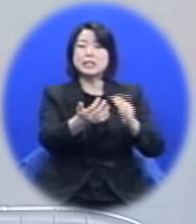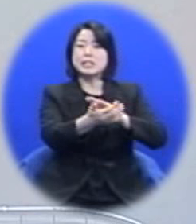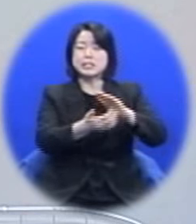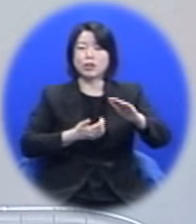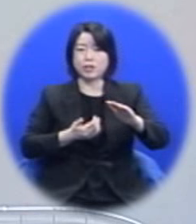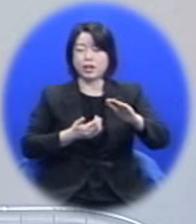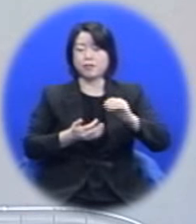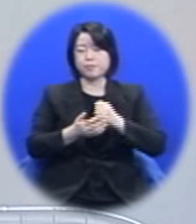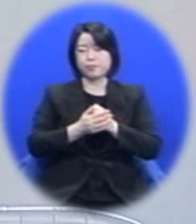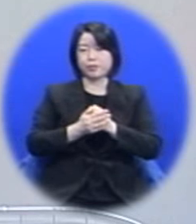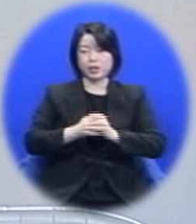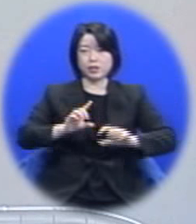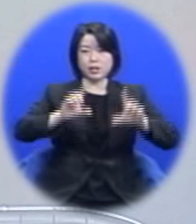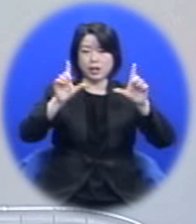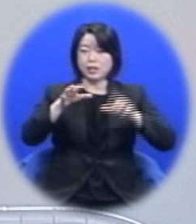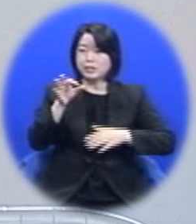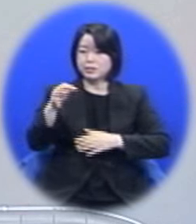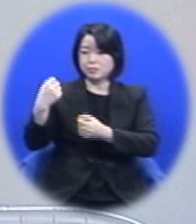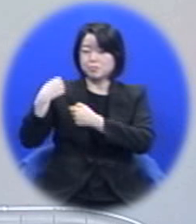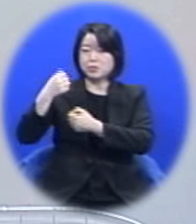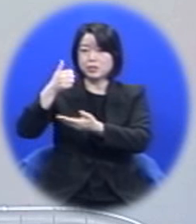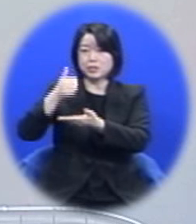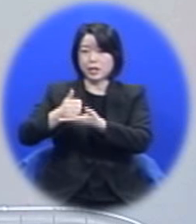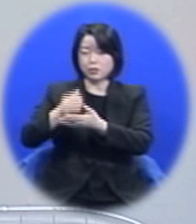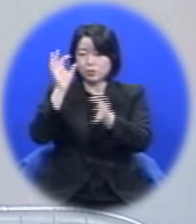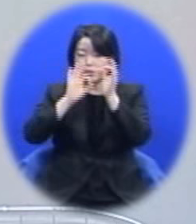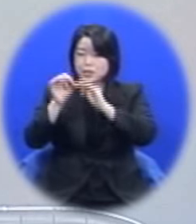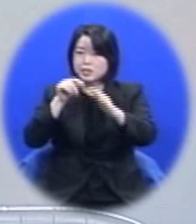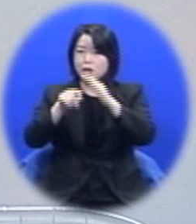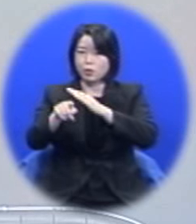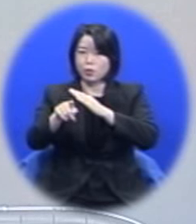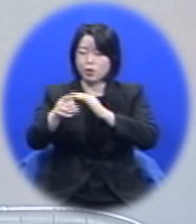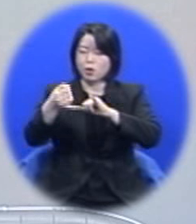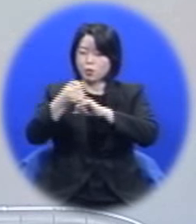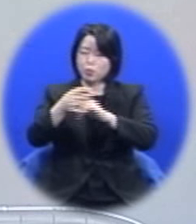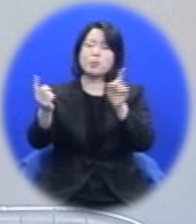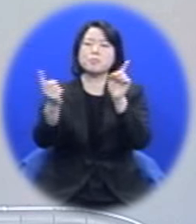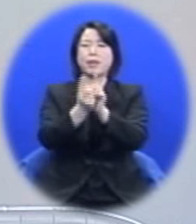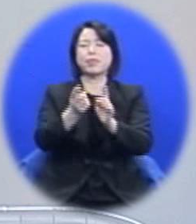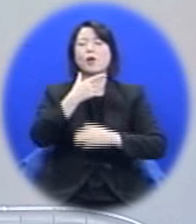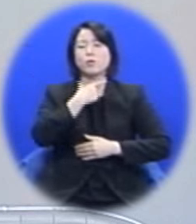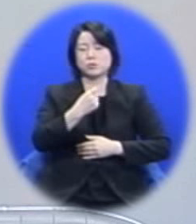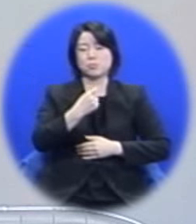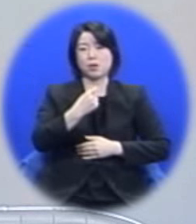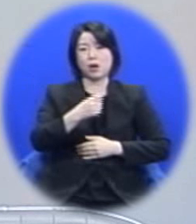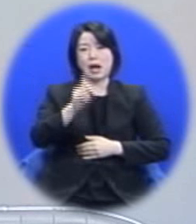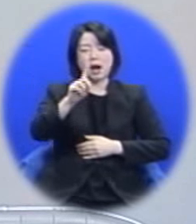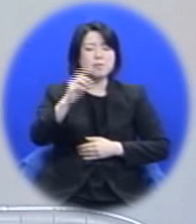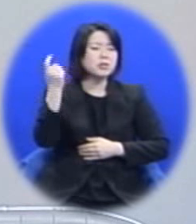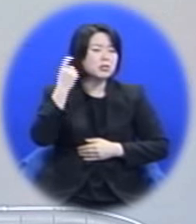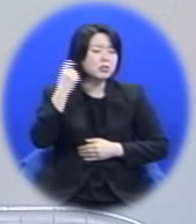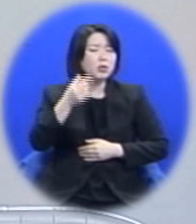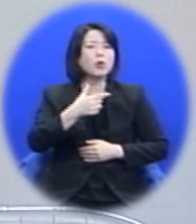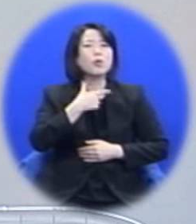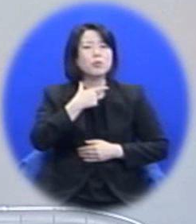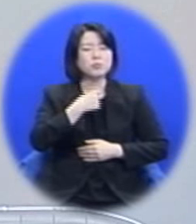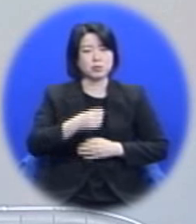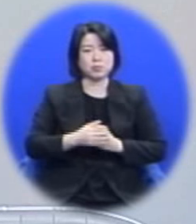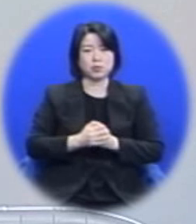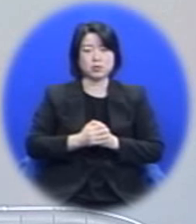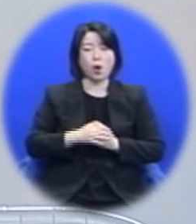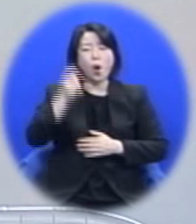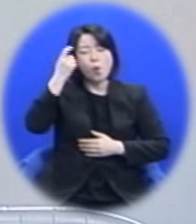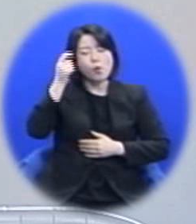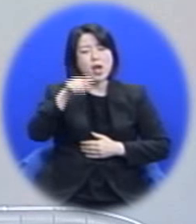먼저 엥겔 장군을 찾아갑니다. 꼭 만나고 싶었어요. 한번 들어보고 싶었어요. 왜 그런